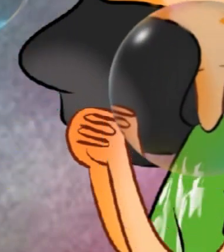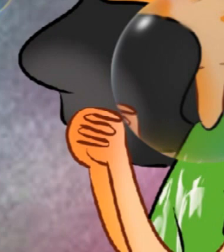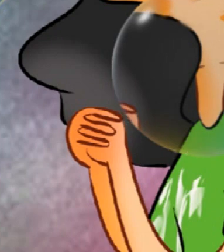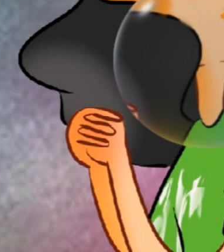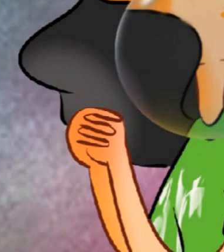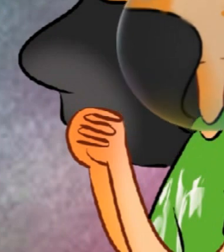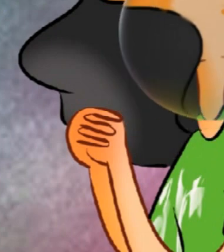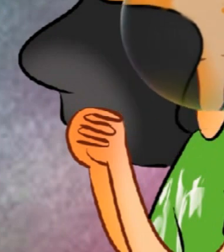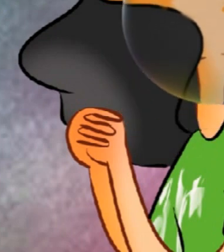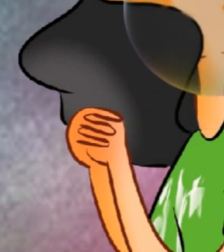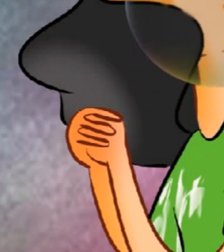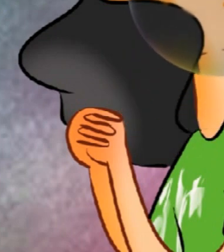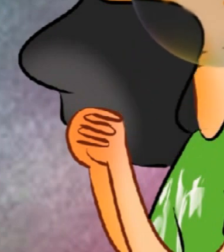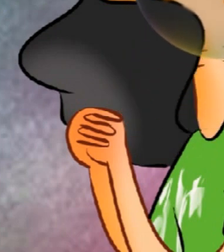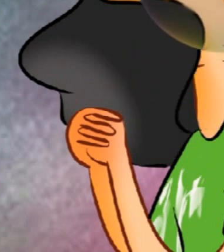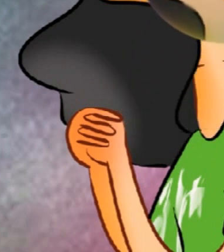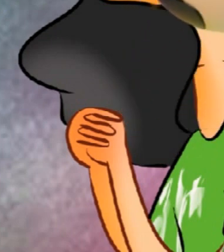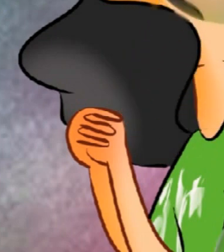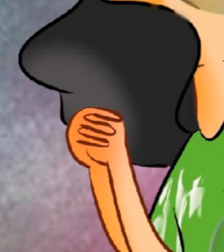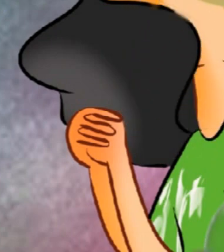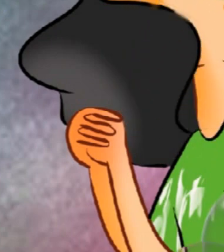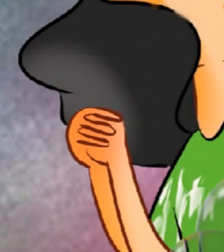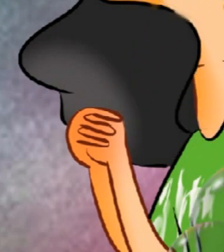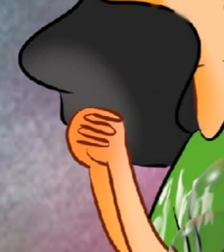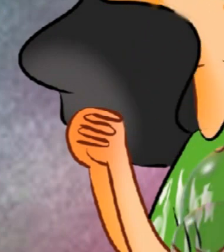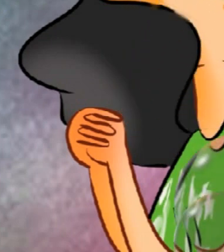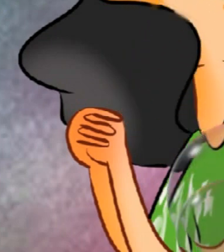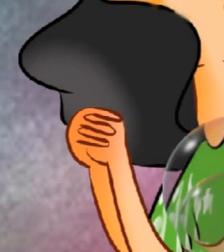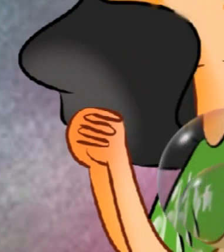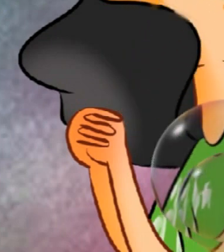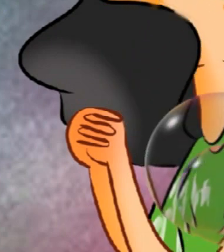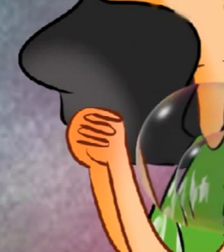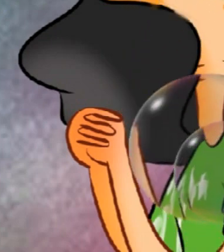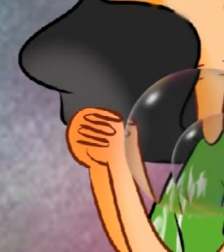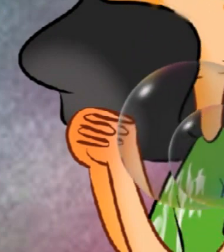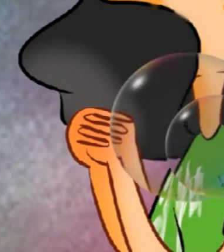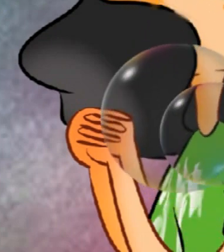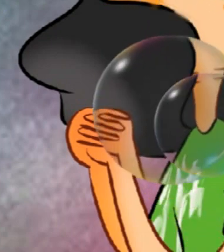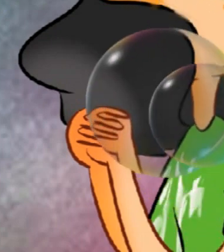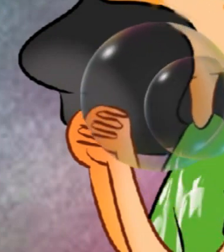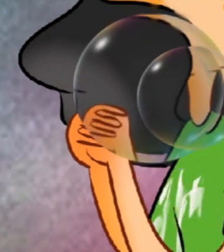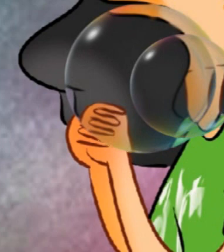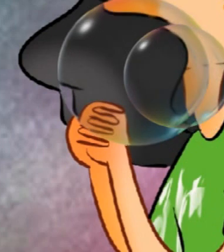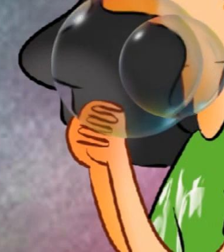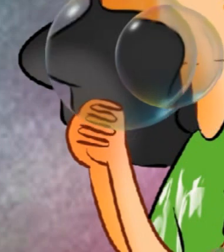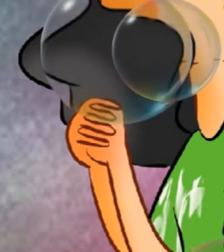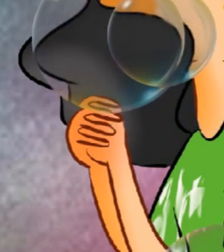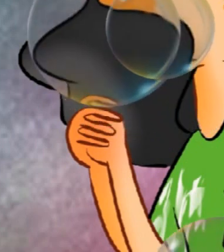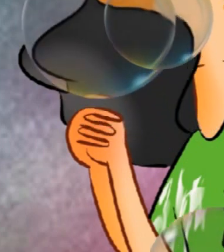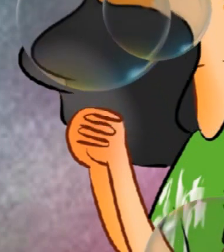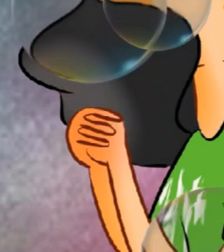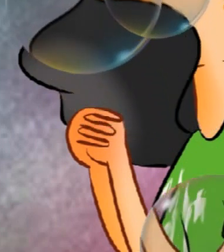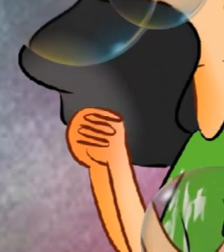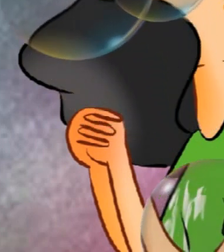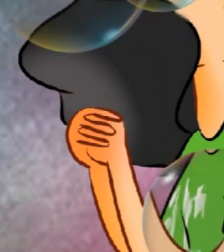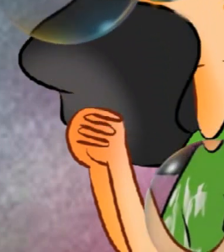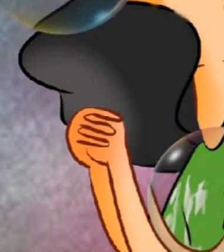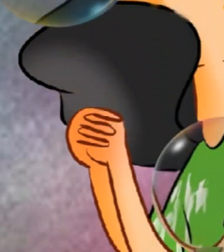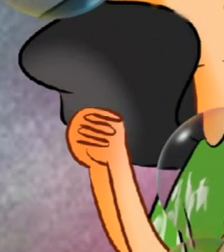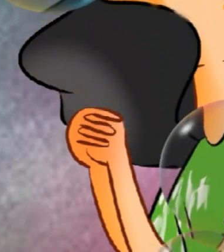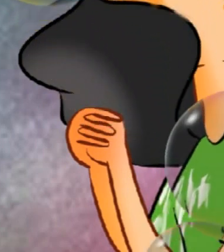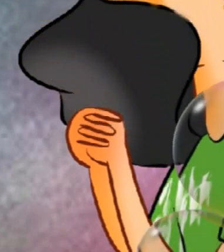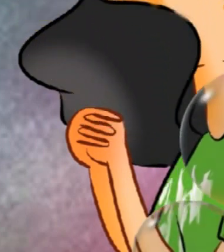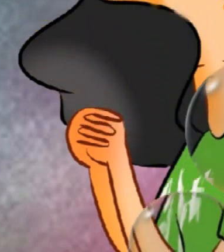Anak, naalala mo ba si Tita Rosalinda mo? Yung kapatid ko na nagpunta sa ibang bansa? Yung nagpapadala sa iyo ng mga makukulay na